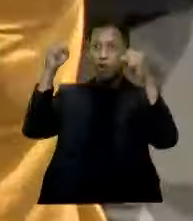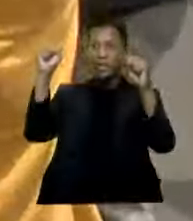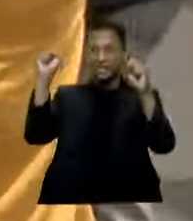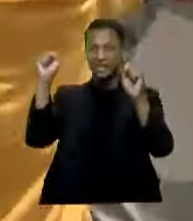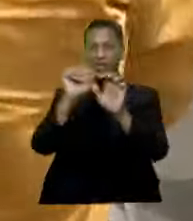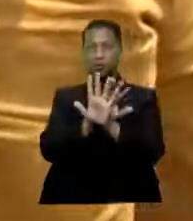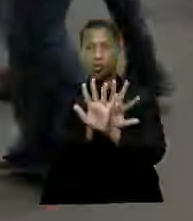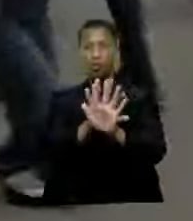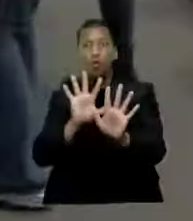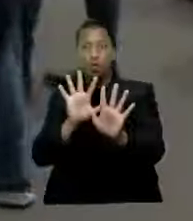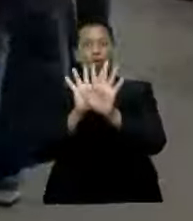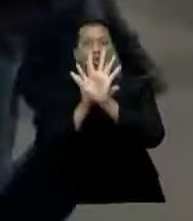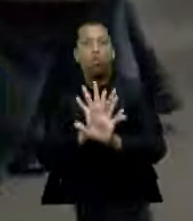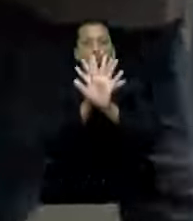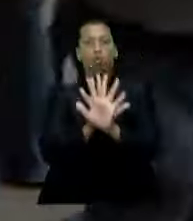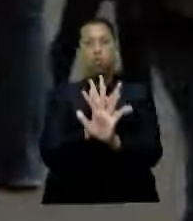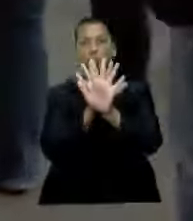aksinya ke kantor